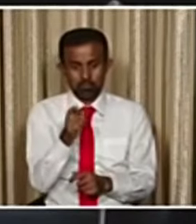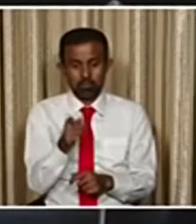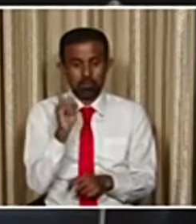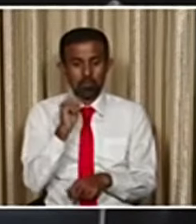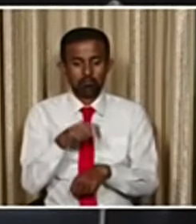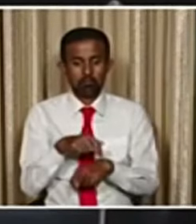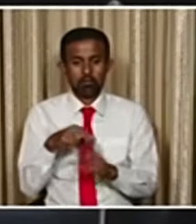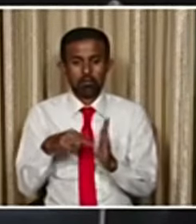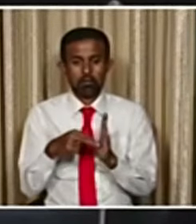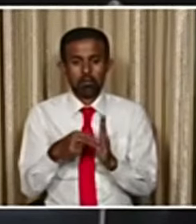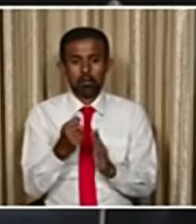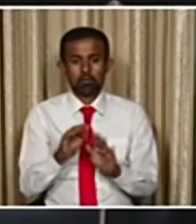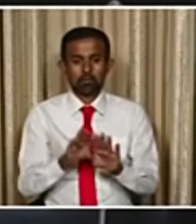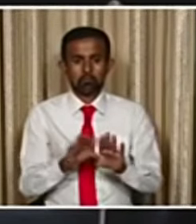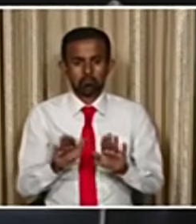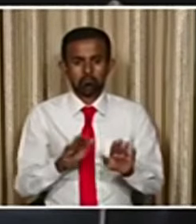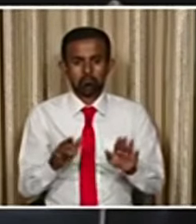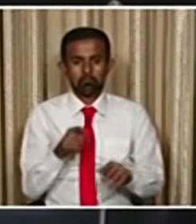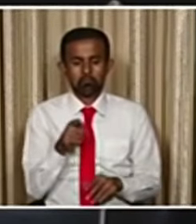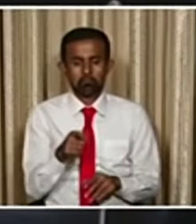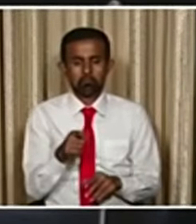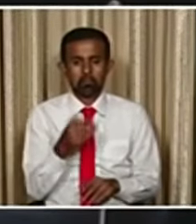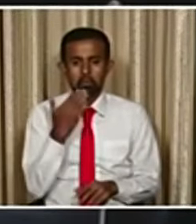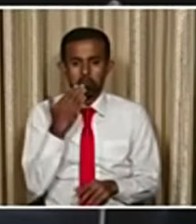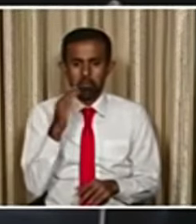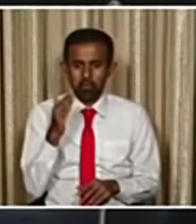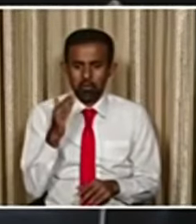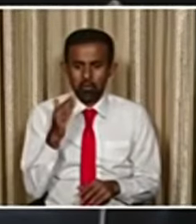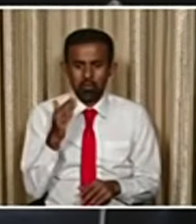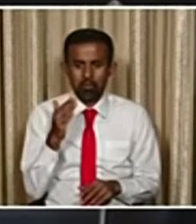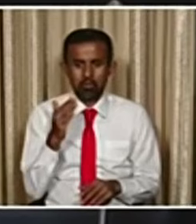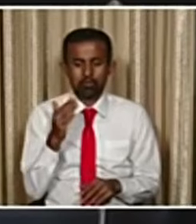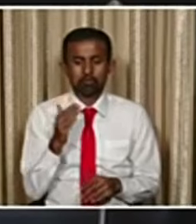ජනාධිපතිතුමාට ඒ වෙලාවේ ආර්ථිකය කළමනාකරණය කිරීම සඳහා තිබුණු හැකියාව හා